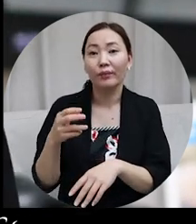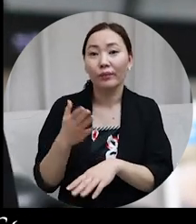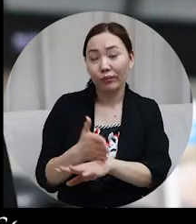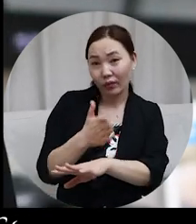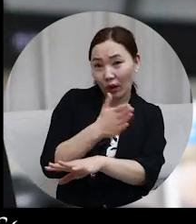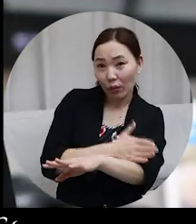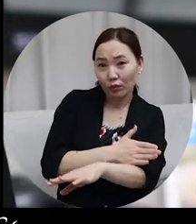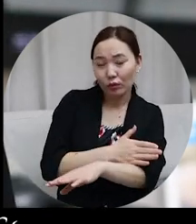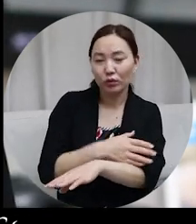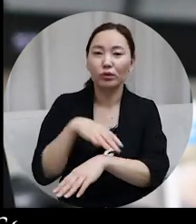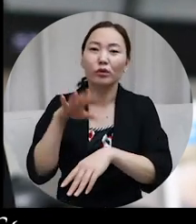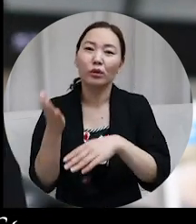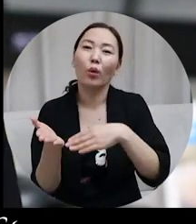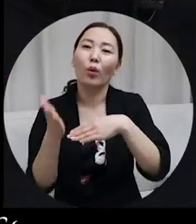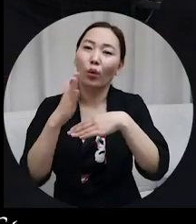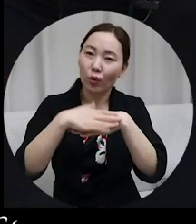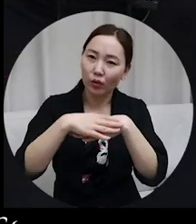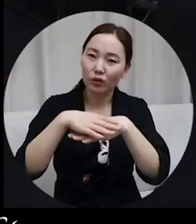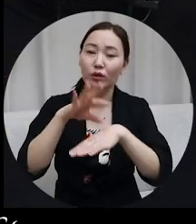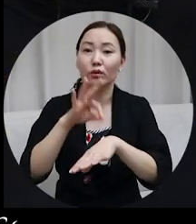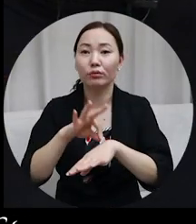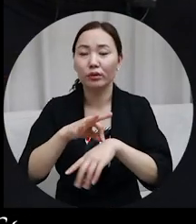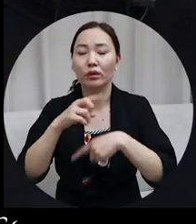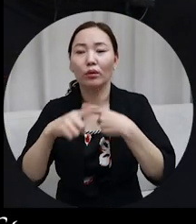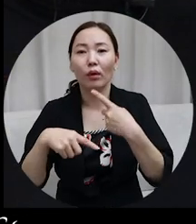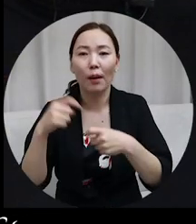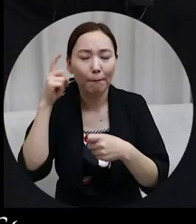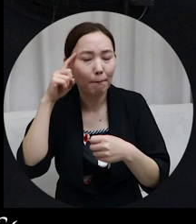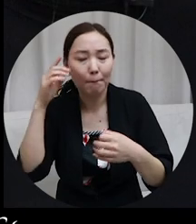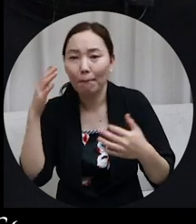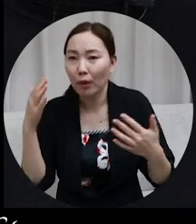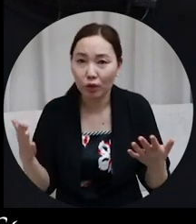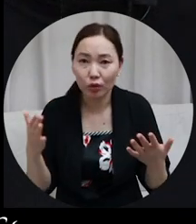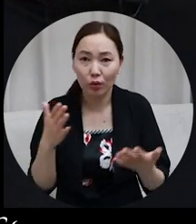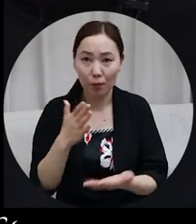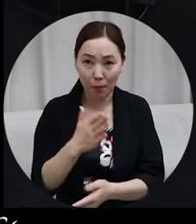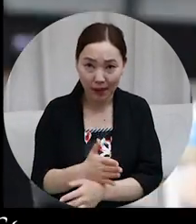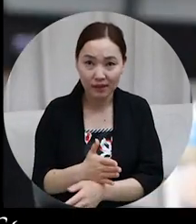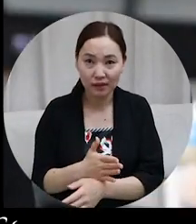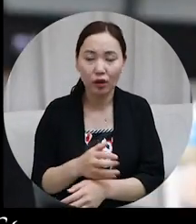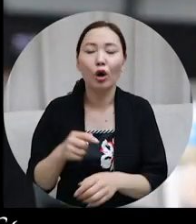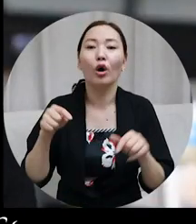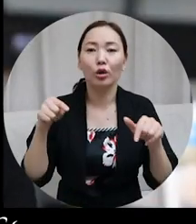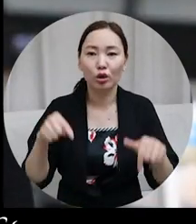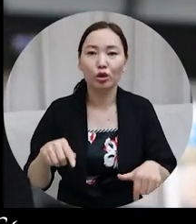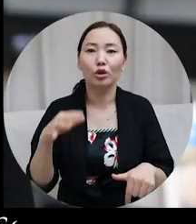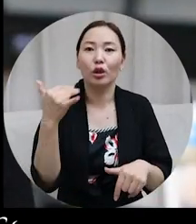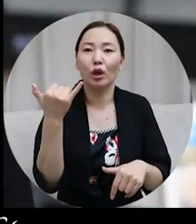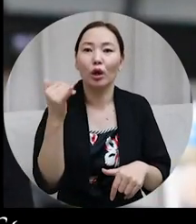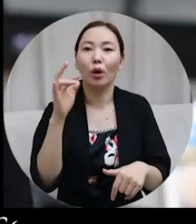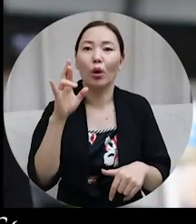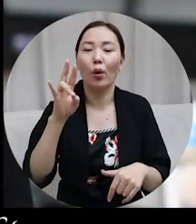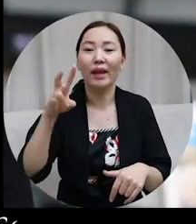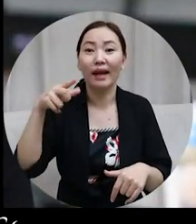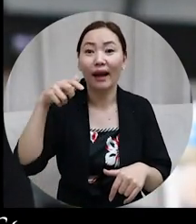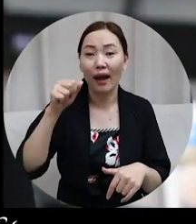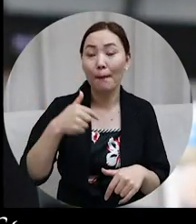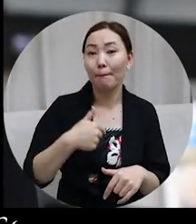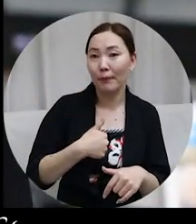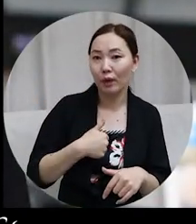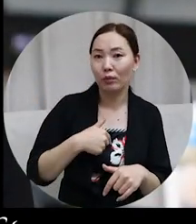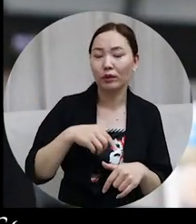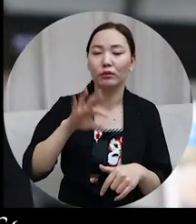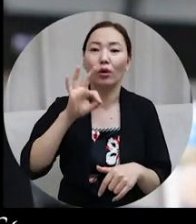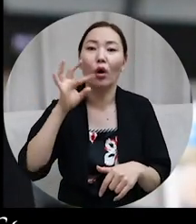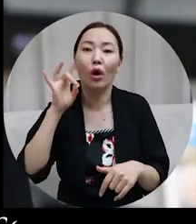Өвчин иччүү байдгийн ойлготгүй. Тэрнээс одоогийн энэ уянга бол шал өөр юм болчихсон. Яг уу тэгээд хүн нөгөө өвчнийг ирэхээр л ойлгодог гэдэг